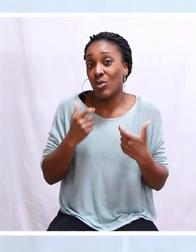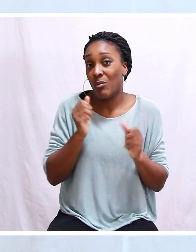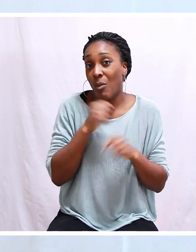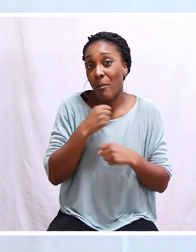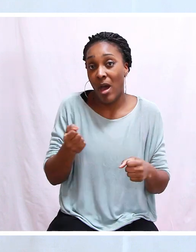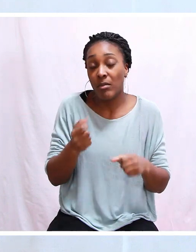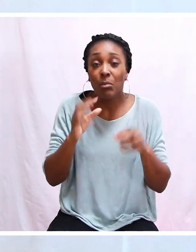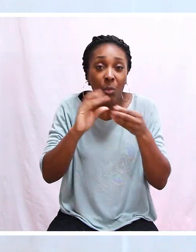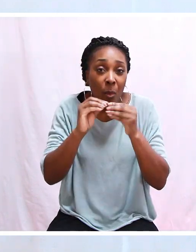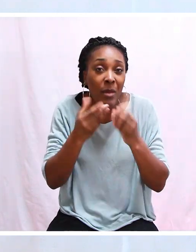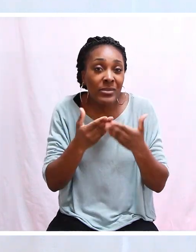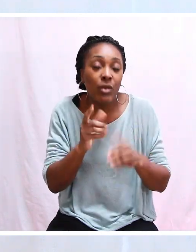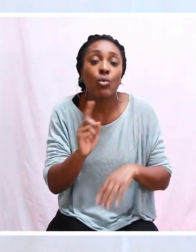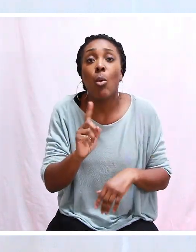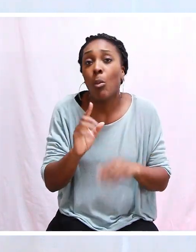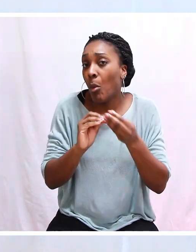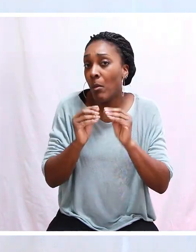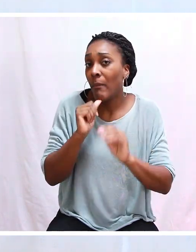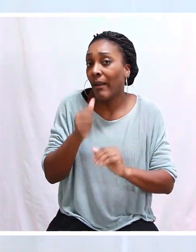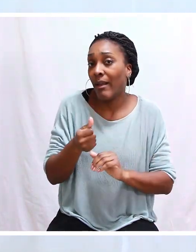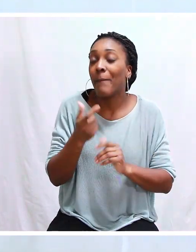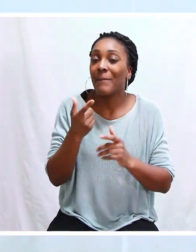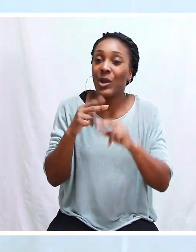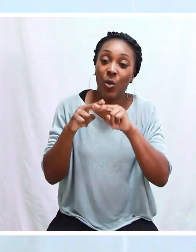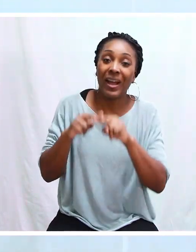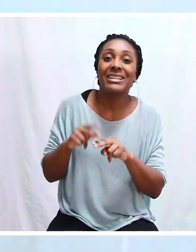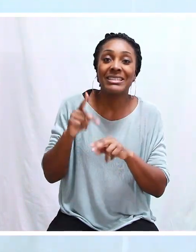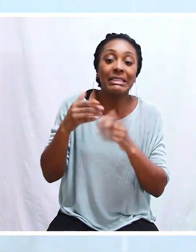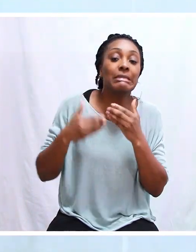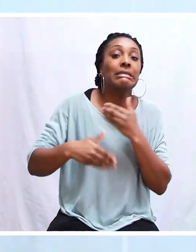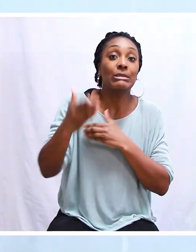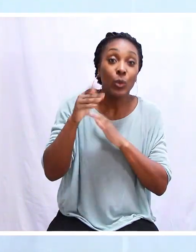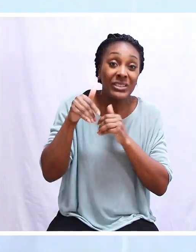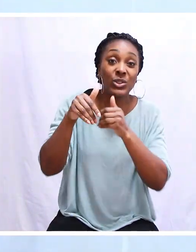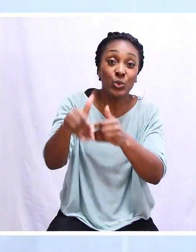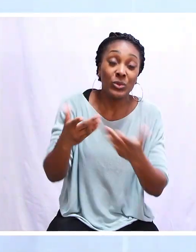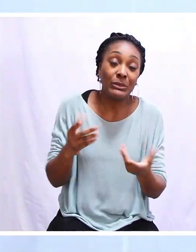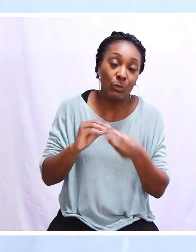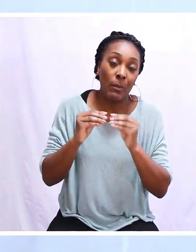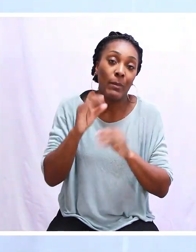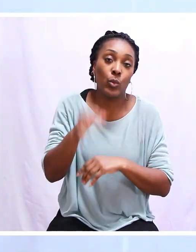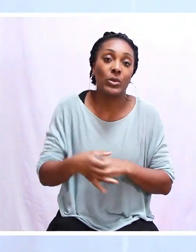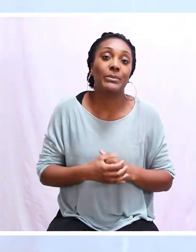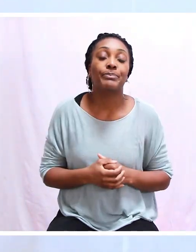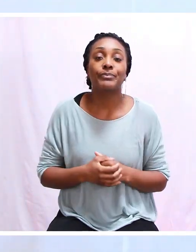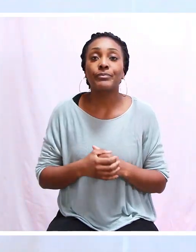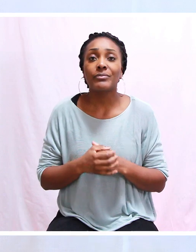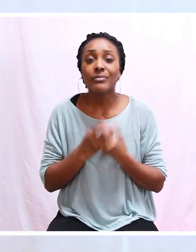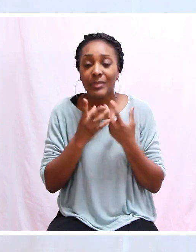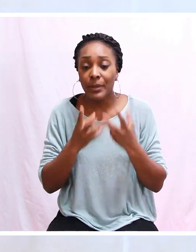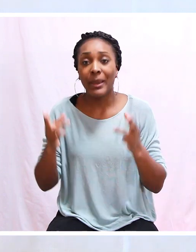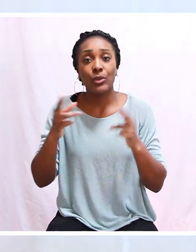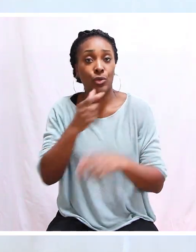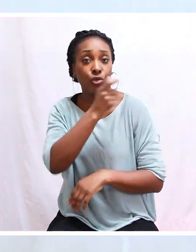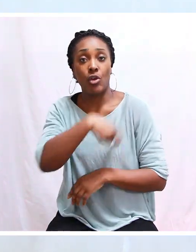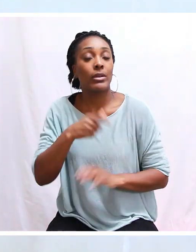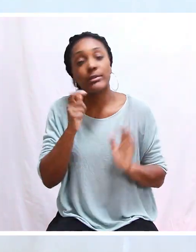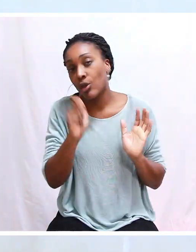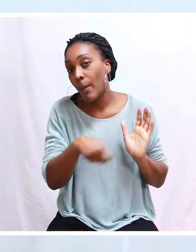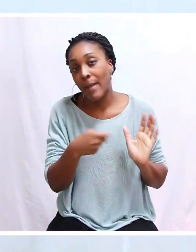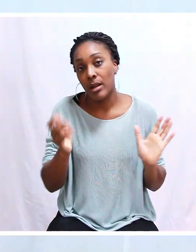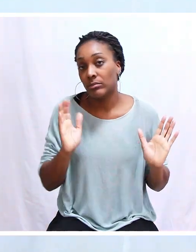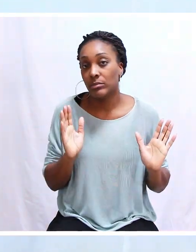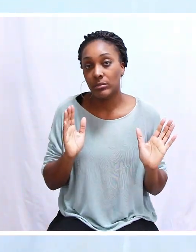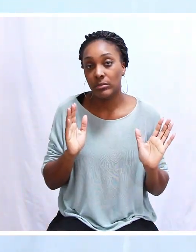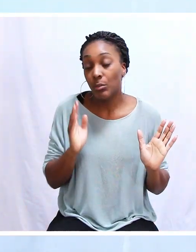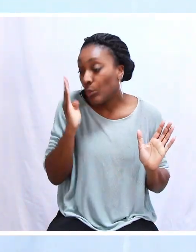soi un problème. C'est plutôt le reste qui peut devenir un problème. Passer par le temps de deuil, c'est un temps normal. C'est